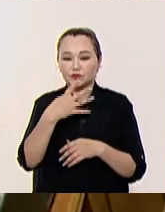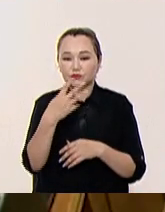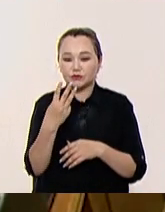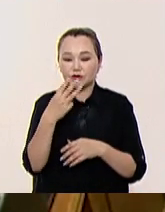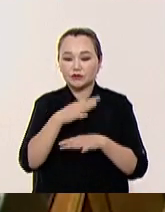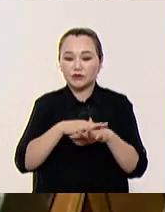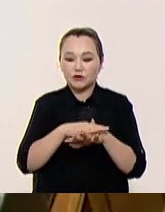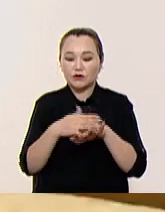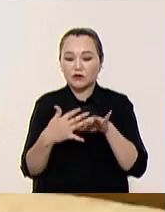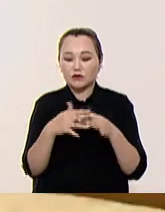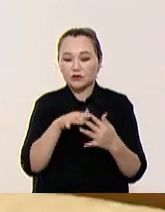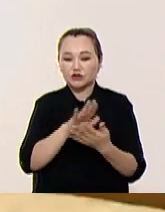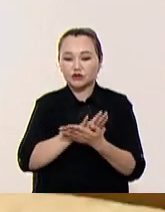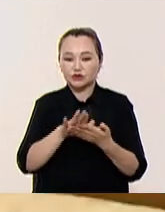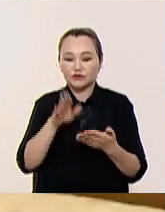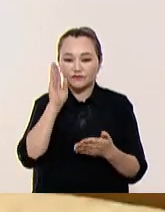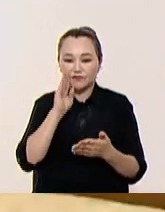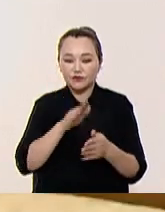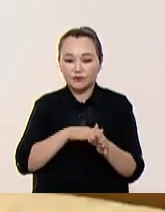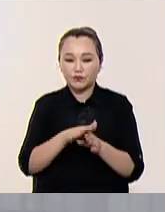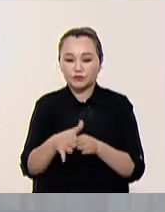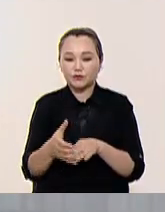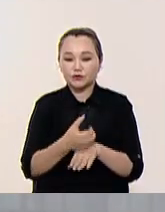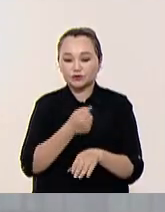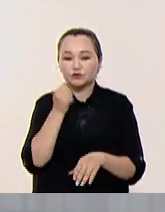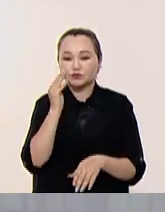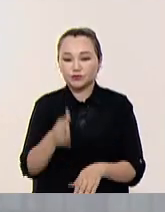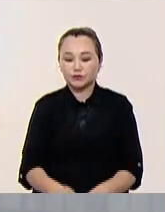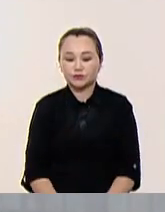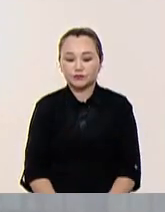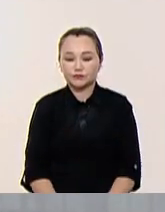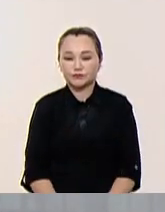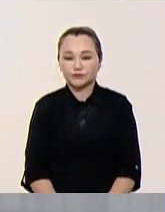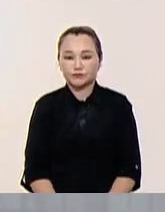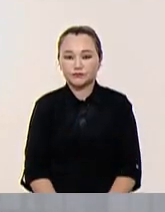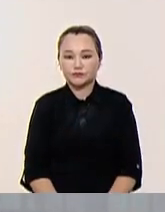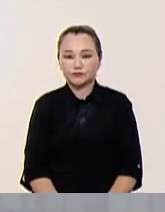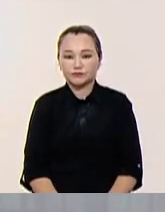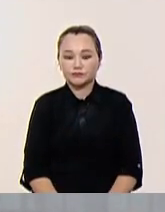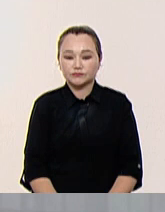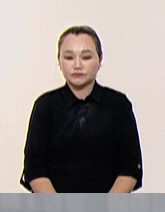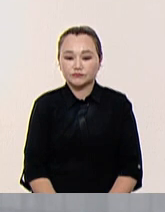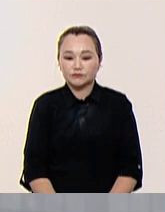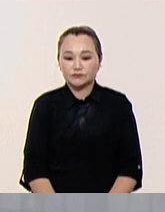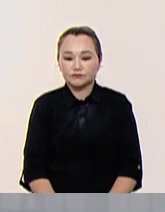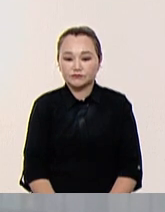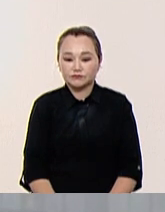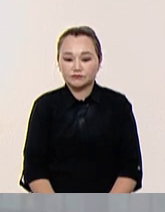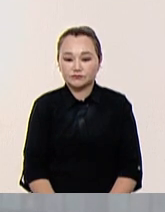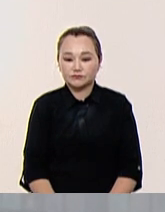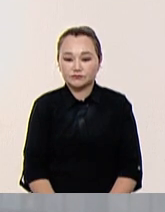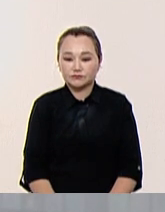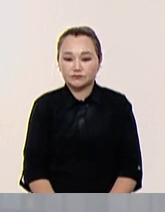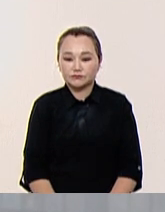халқы таза суға толық қол жеткізеді. Аршат Әділжанқызы, Нүркен Тоқмурзин, Информ бюро,